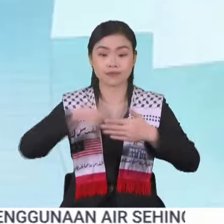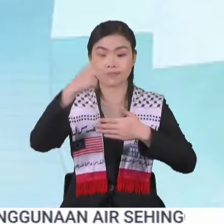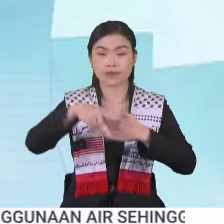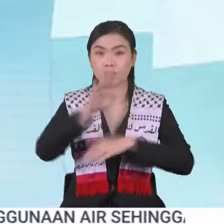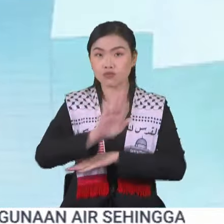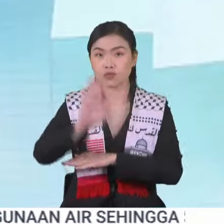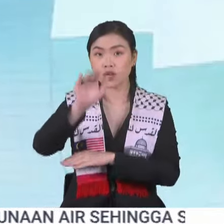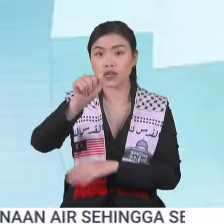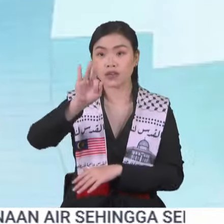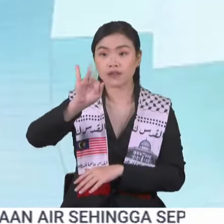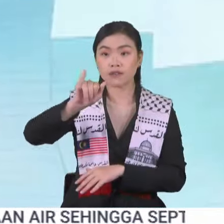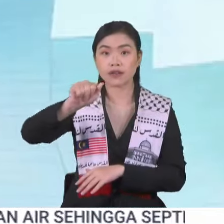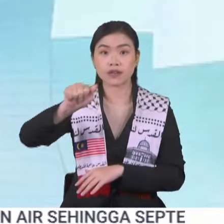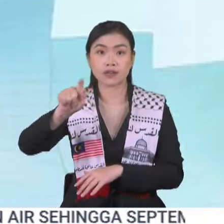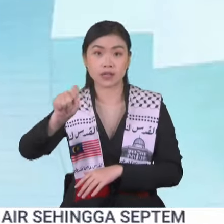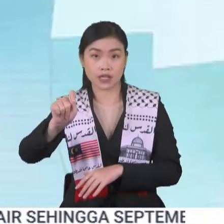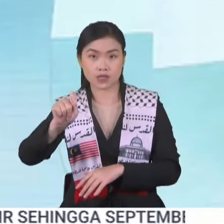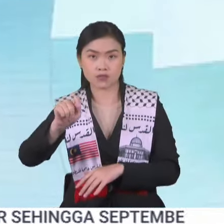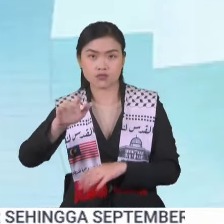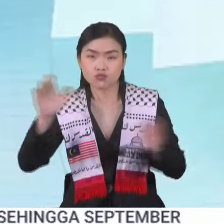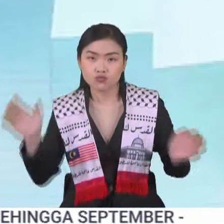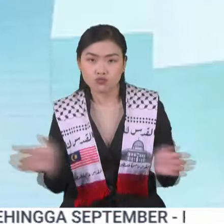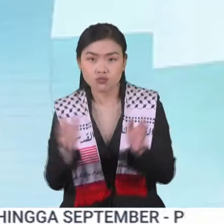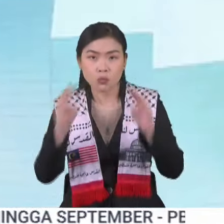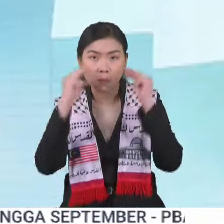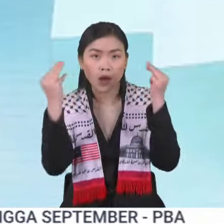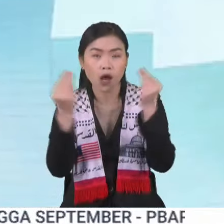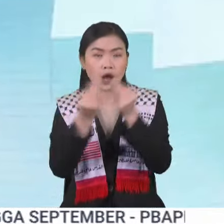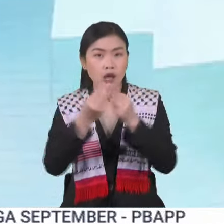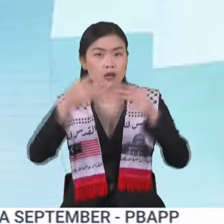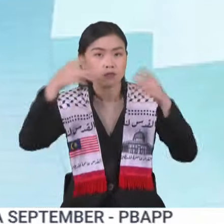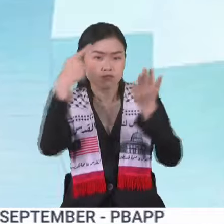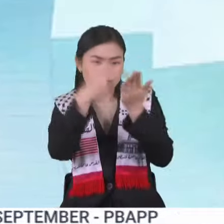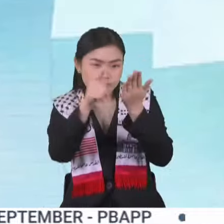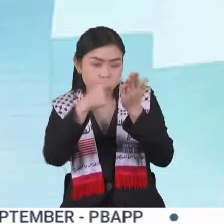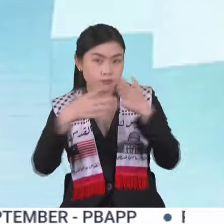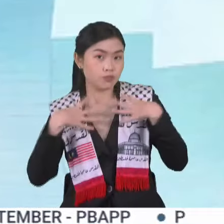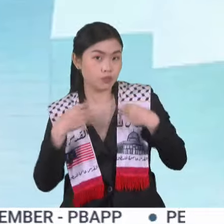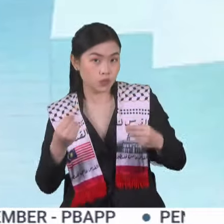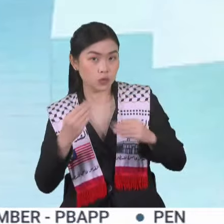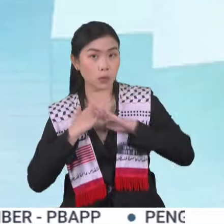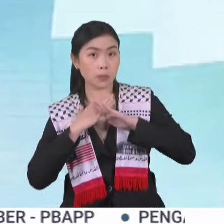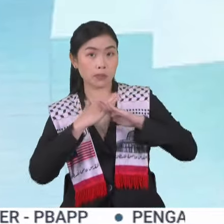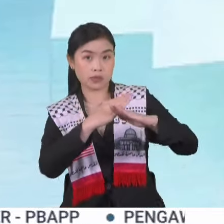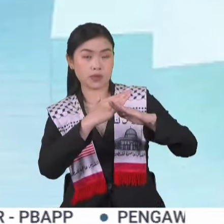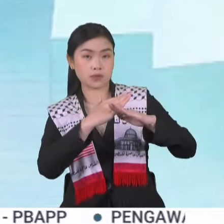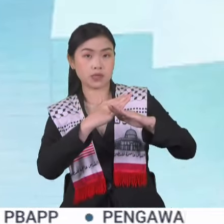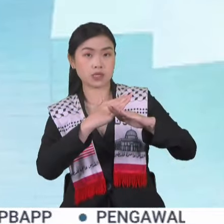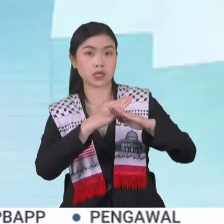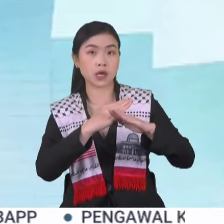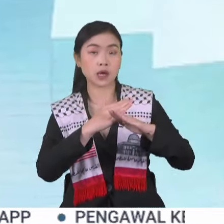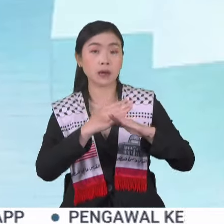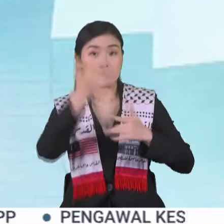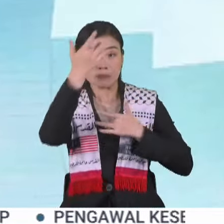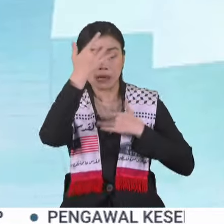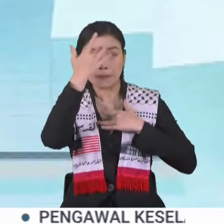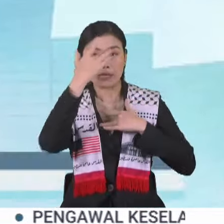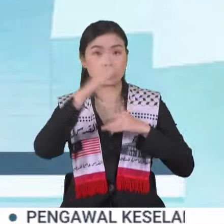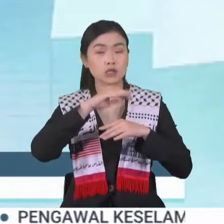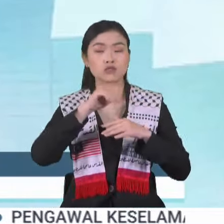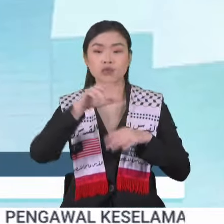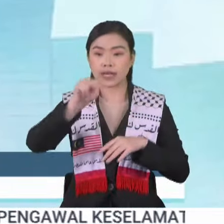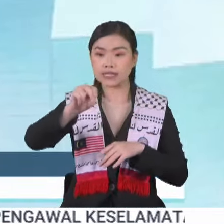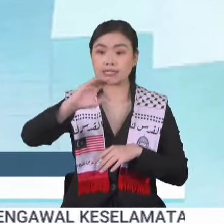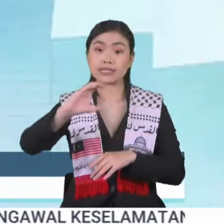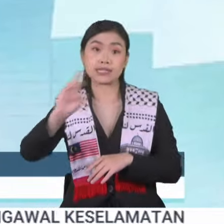program Madani afiat inisiatif galakkan masyarakat lakukan saringan kesihatan untuk cegah penyakit tidak berjangkit ncd